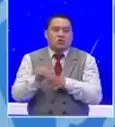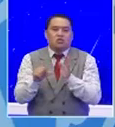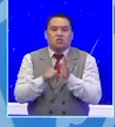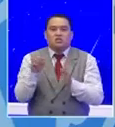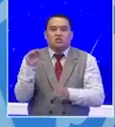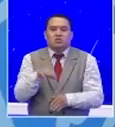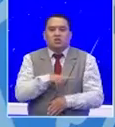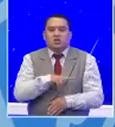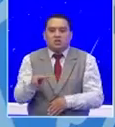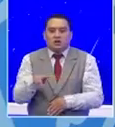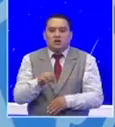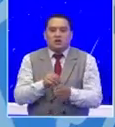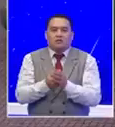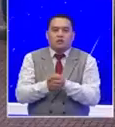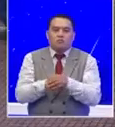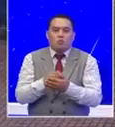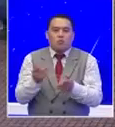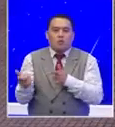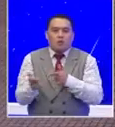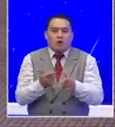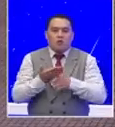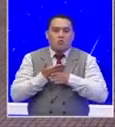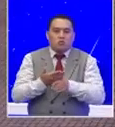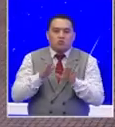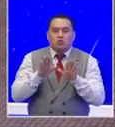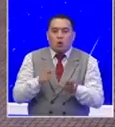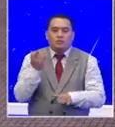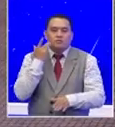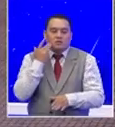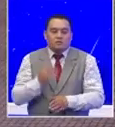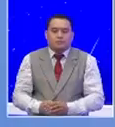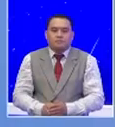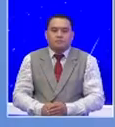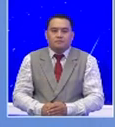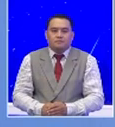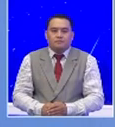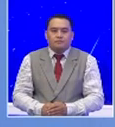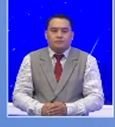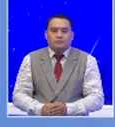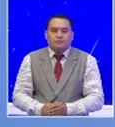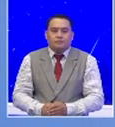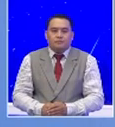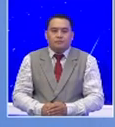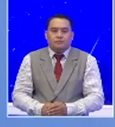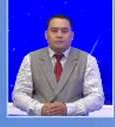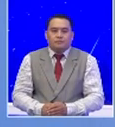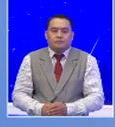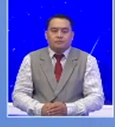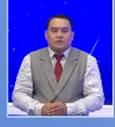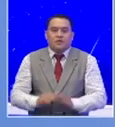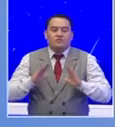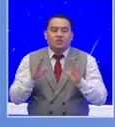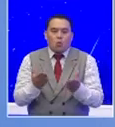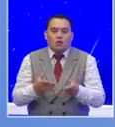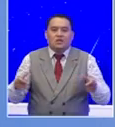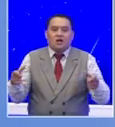литров антисептика. Тимуровцы помогают не только внутри области, но и за ее пределами. Не осталось без внимания волонтеры ситуации с